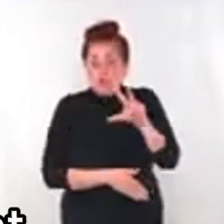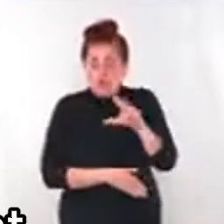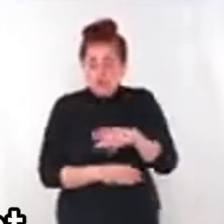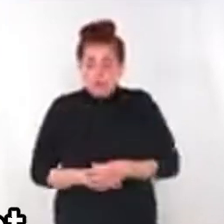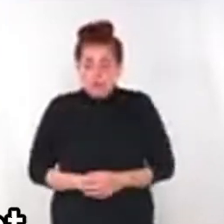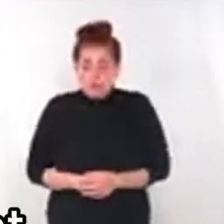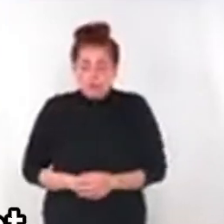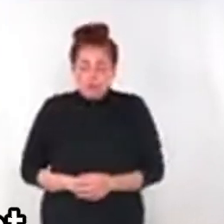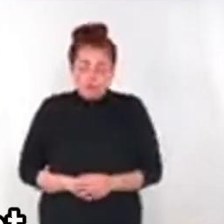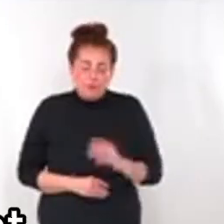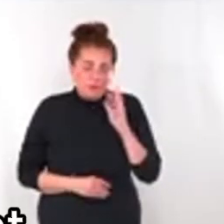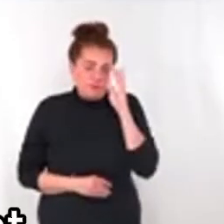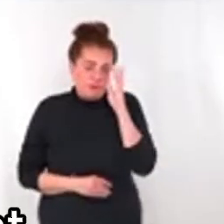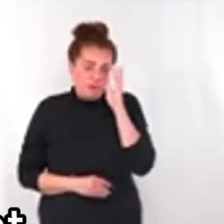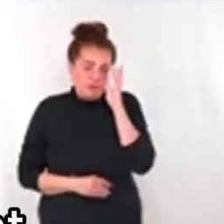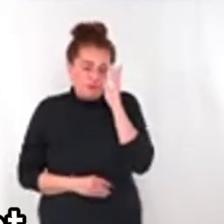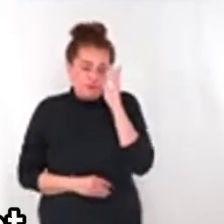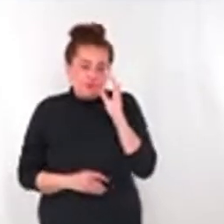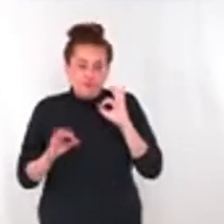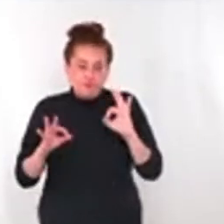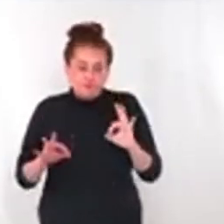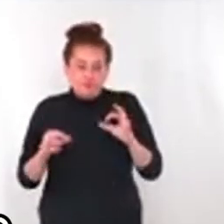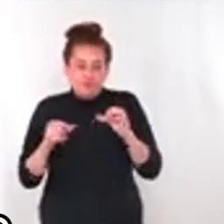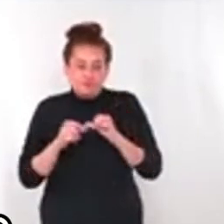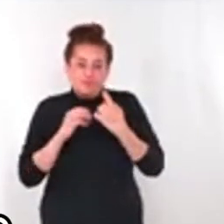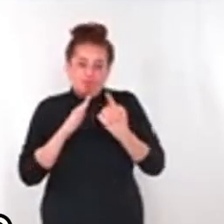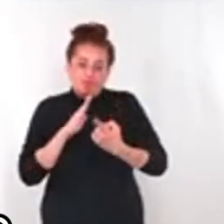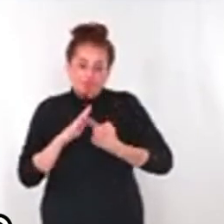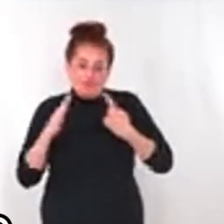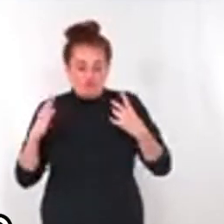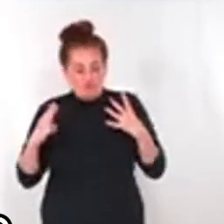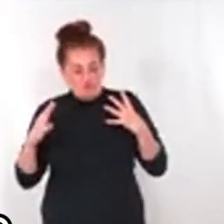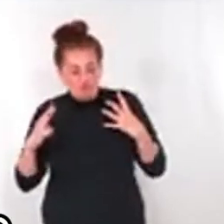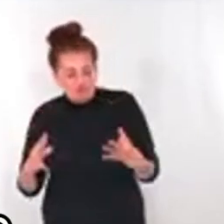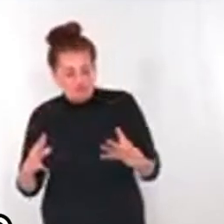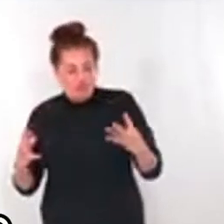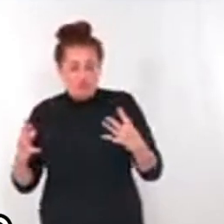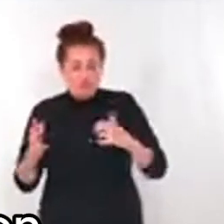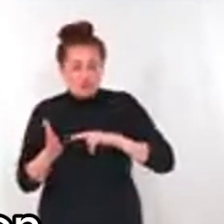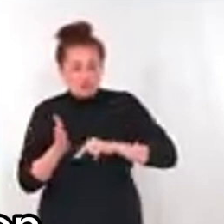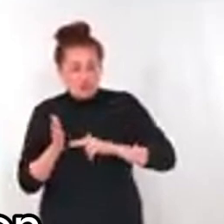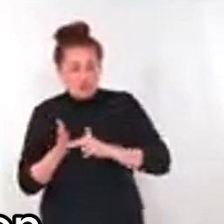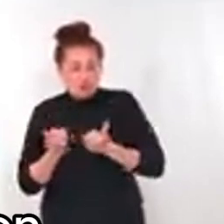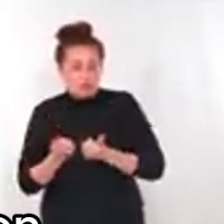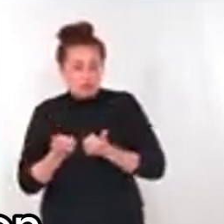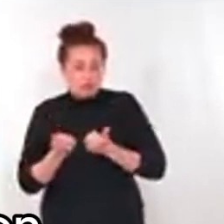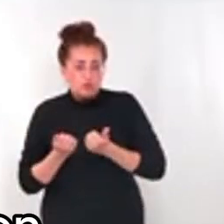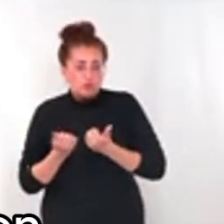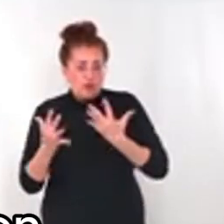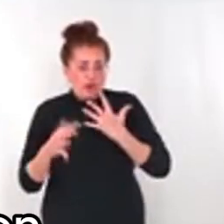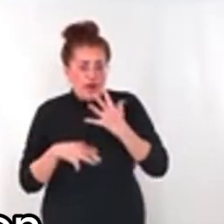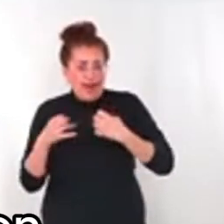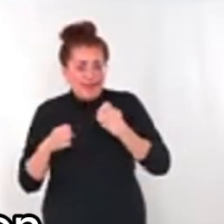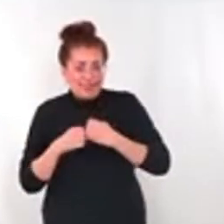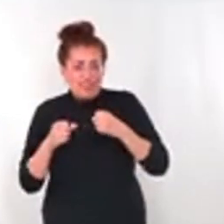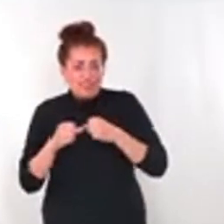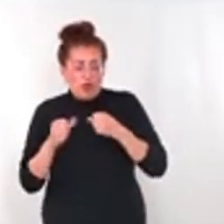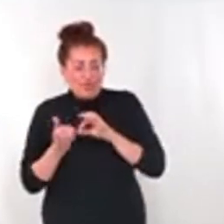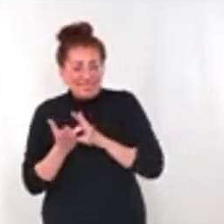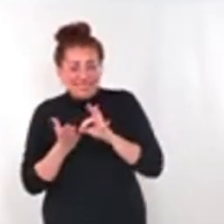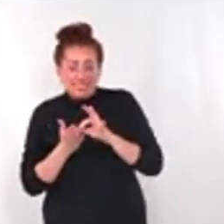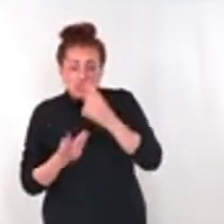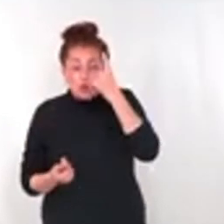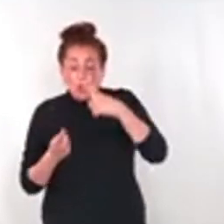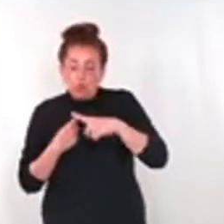cette délibération vise à renouveler l'engagement de la ville de Bordeaux dans la convention pluriannuelle pour la mise en œuvre de la stratégie de résorption des